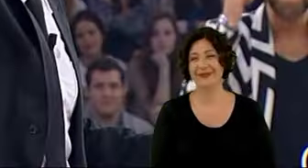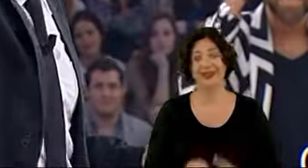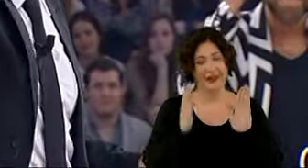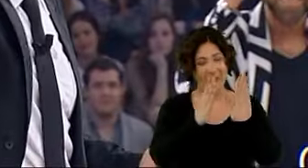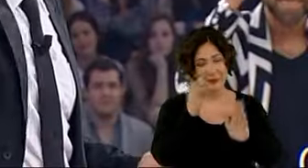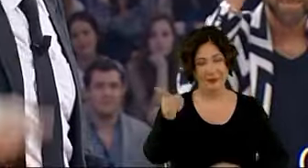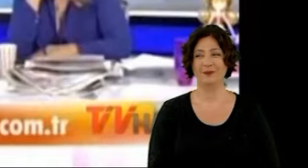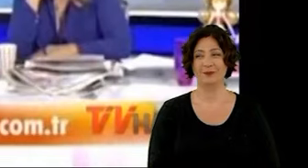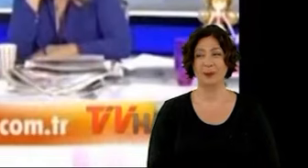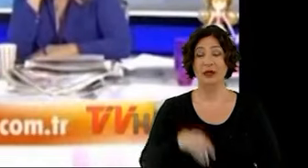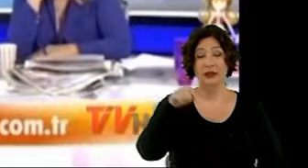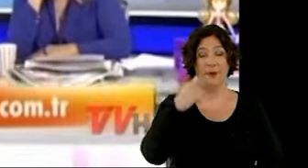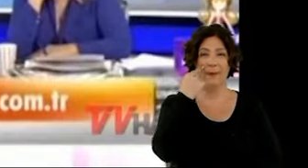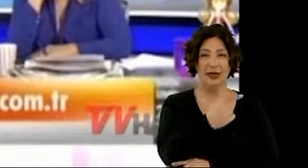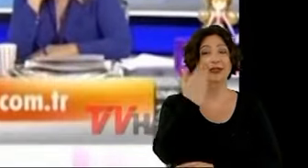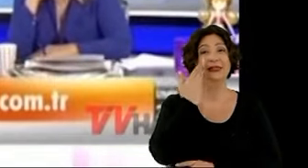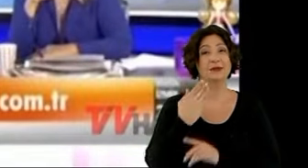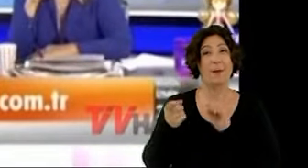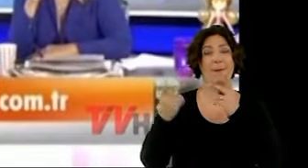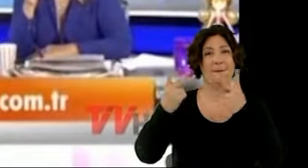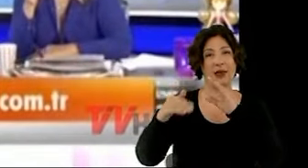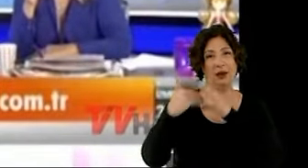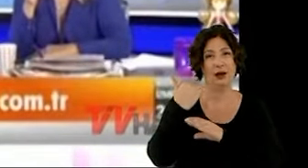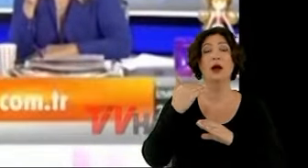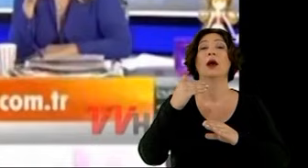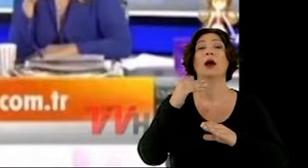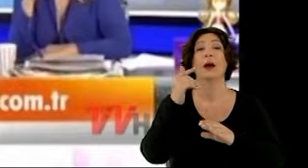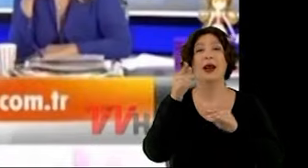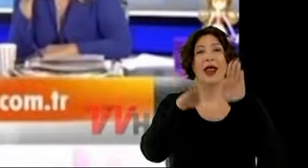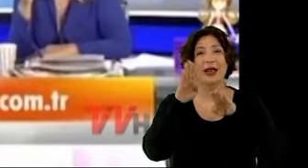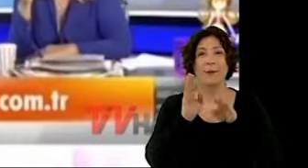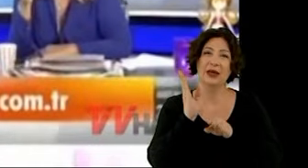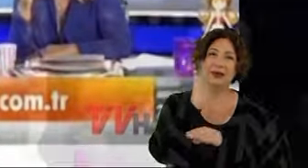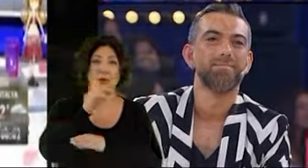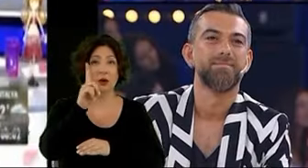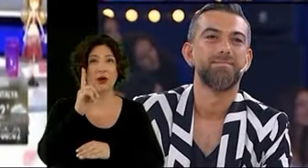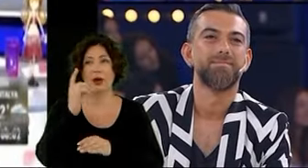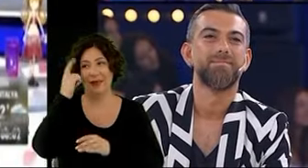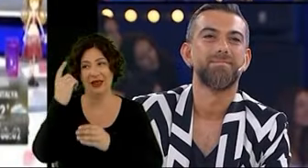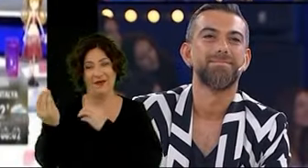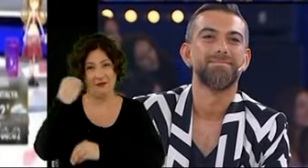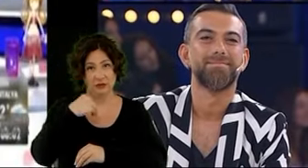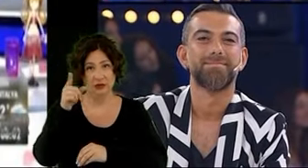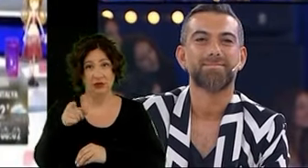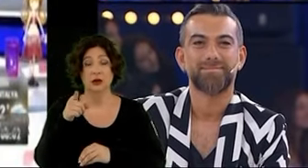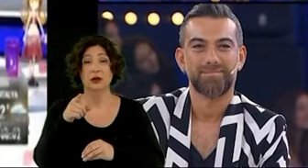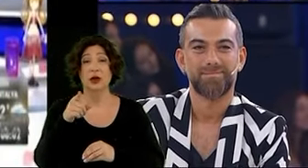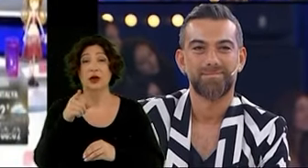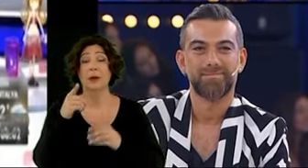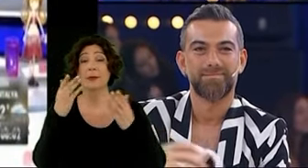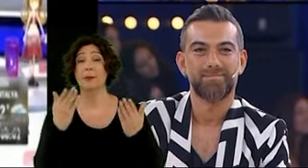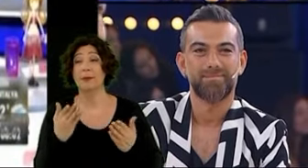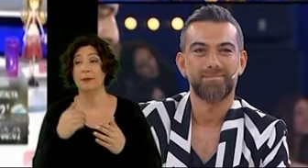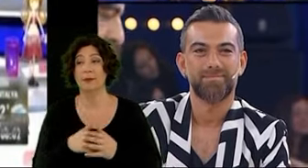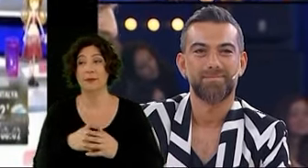Devam. Şimdi bakın, izleyicimden gelen mail. Az önce reklama pas atarken şöyle bir uyarıda bulunmuştum sizlere. Efendim, bizim